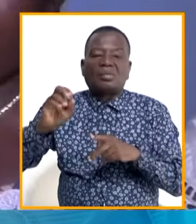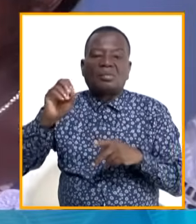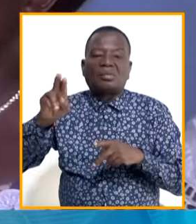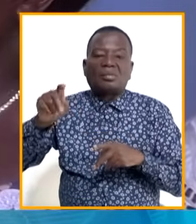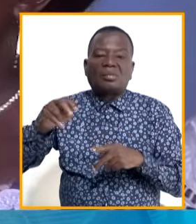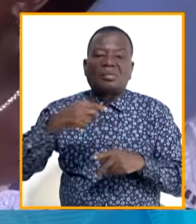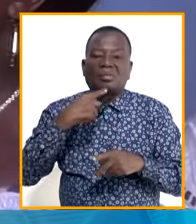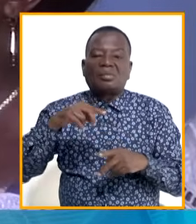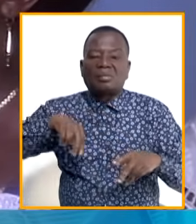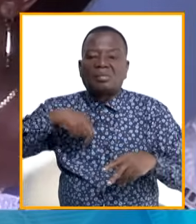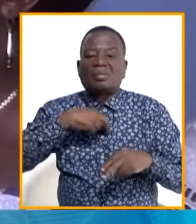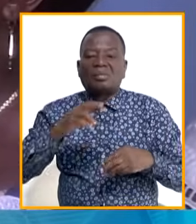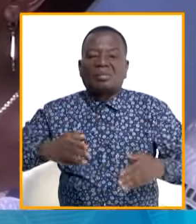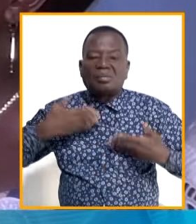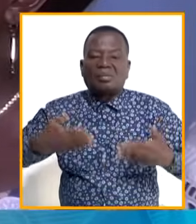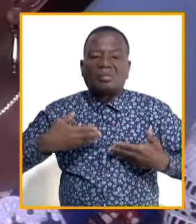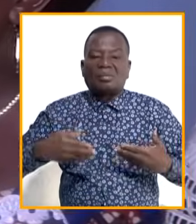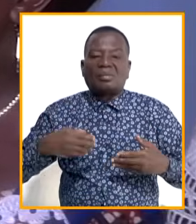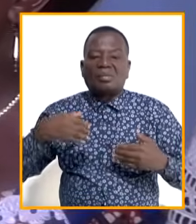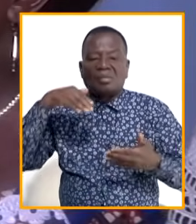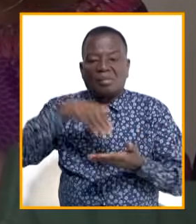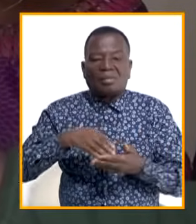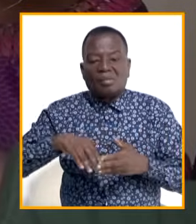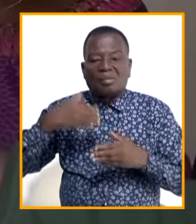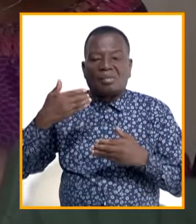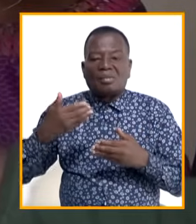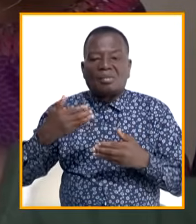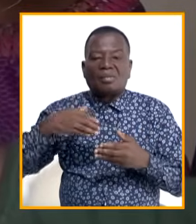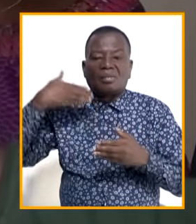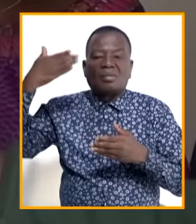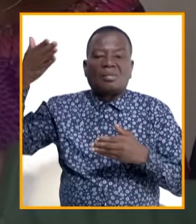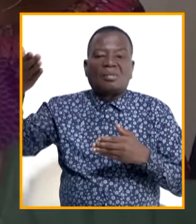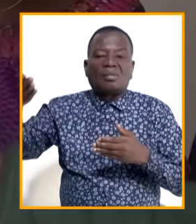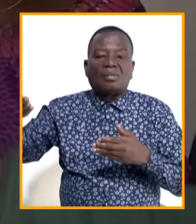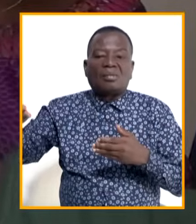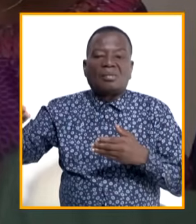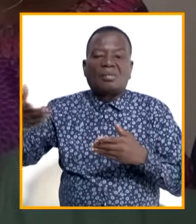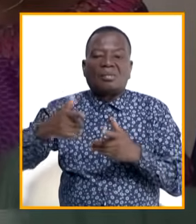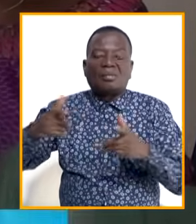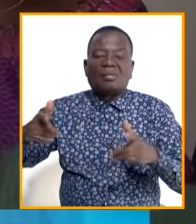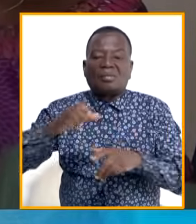heureux. Nous espérons qu'il y aura encore des prochaines fois. Au-delà de ce que nous avons